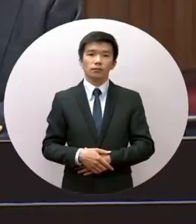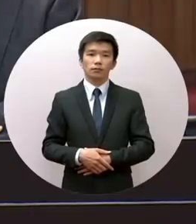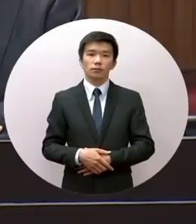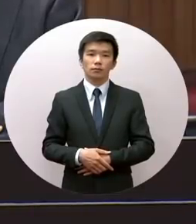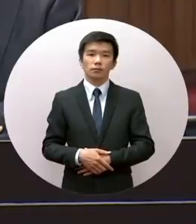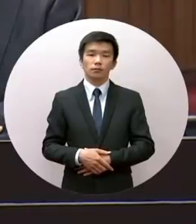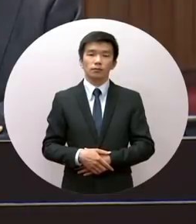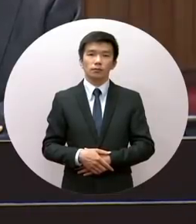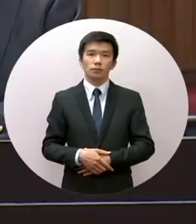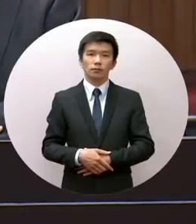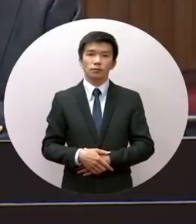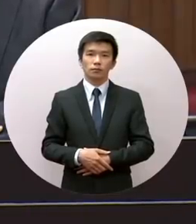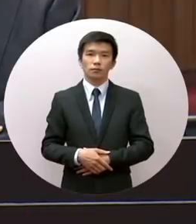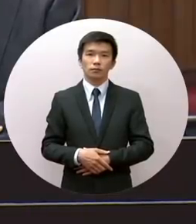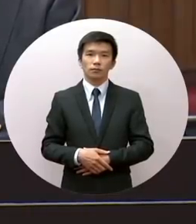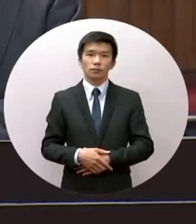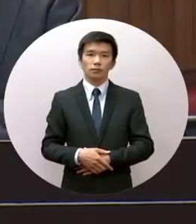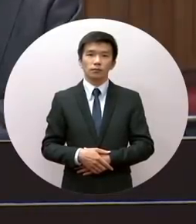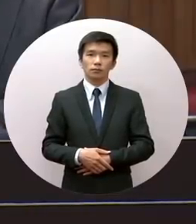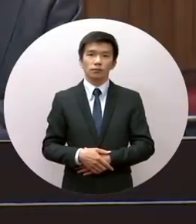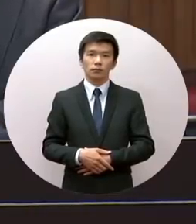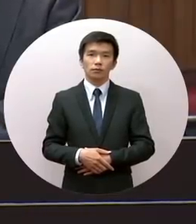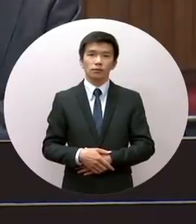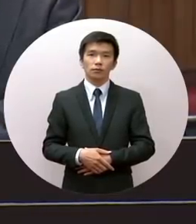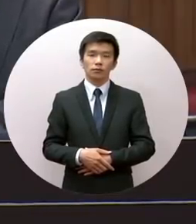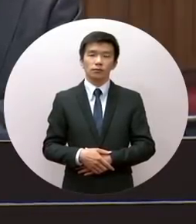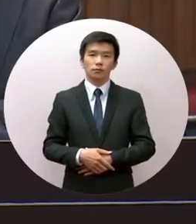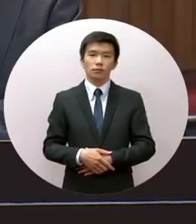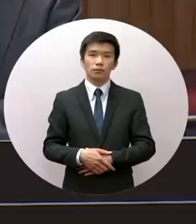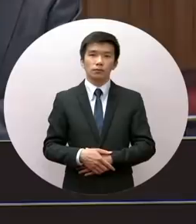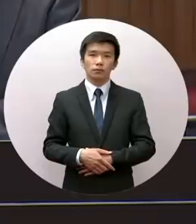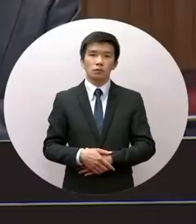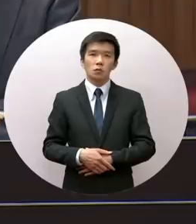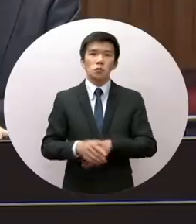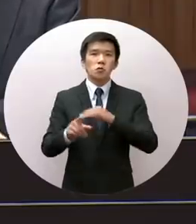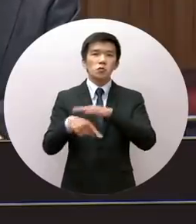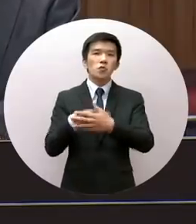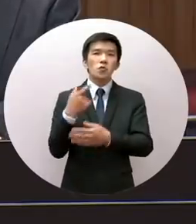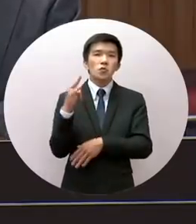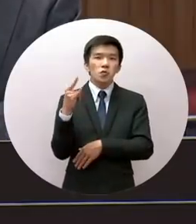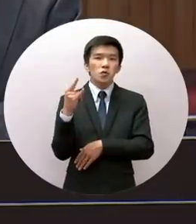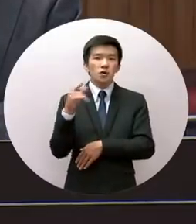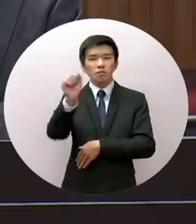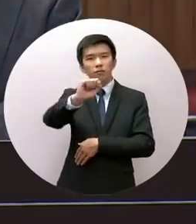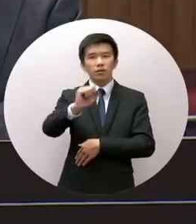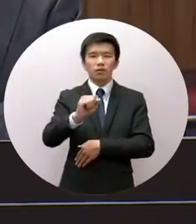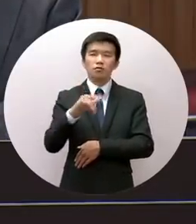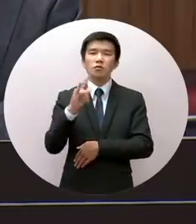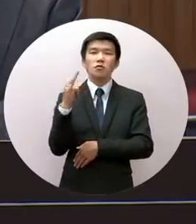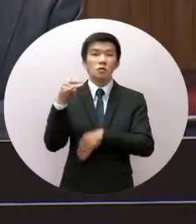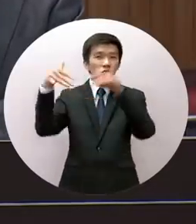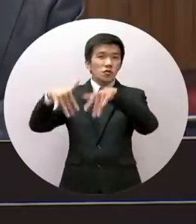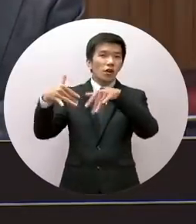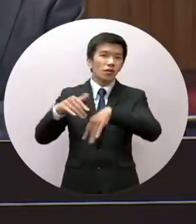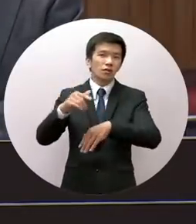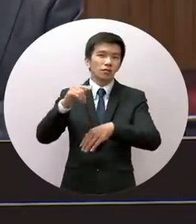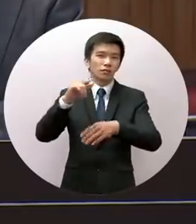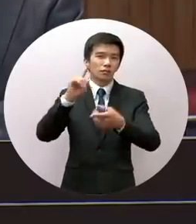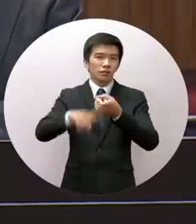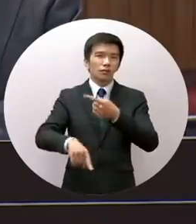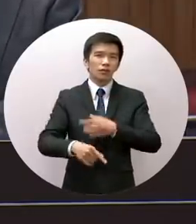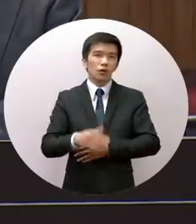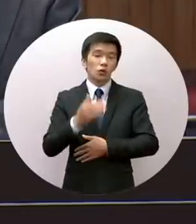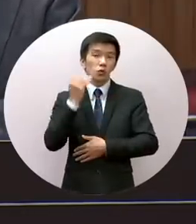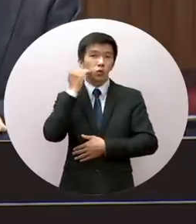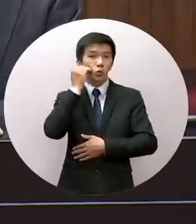以我觉得如果环保署 不能坐等， 对对， 下雨嘛。 对， 如果我们今